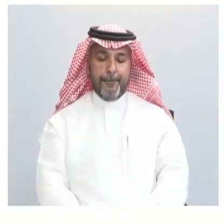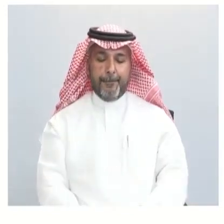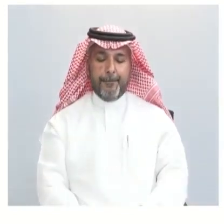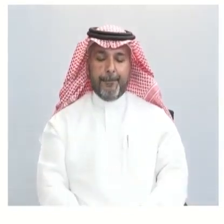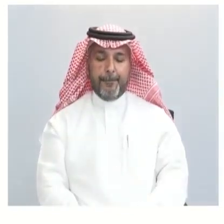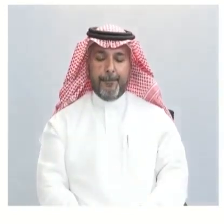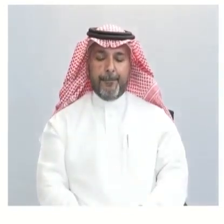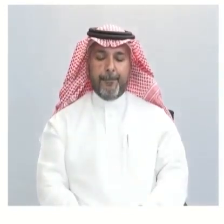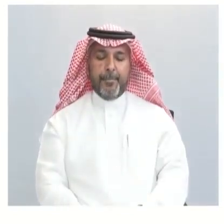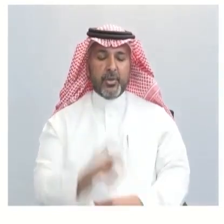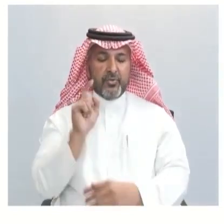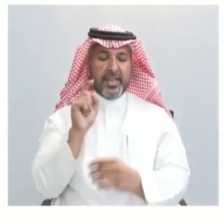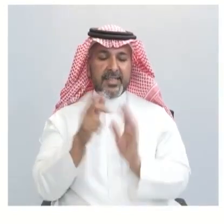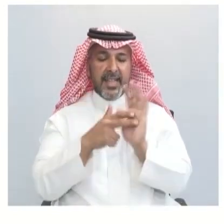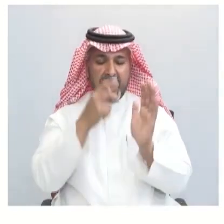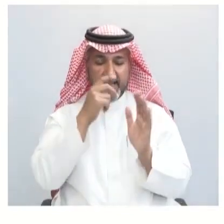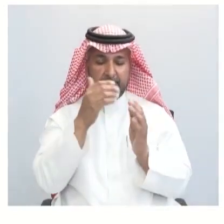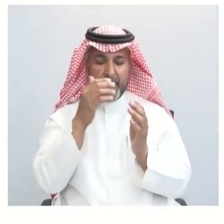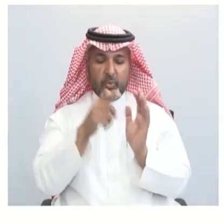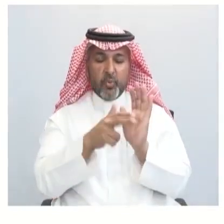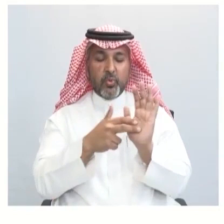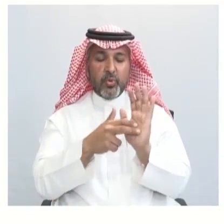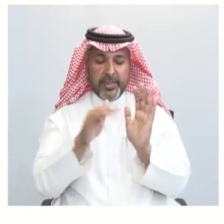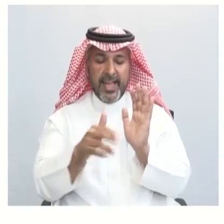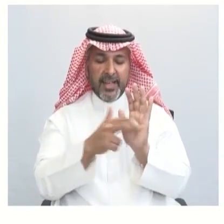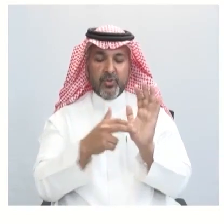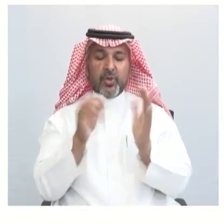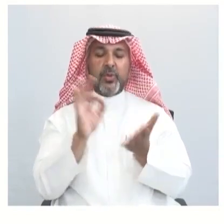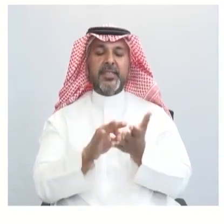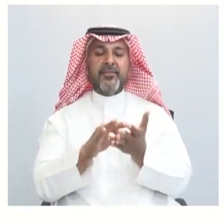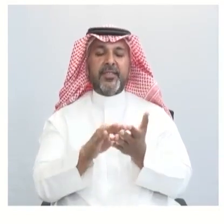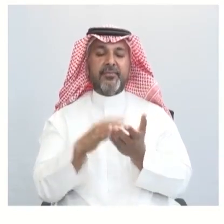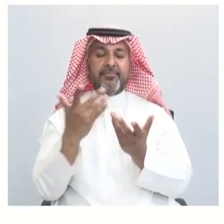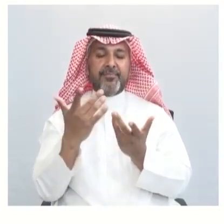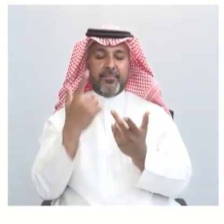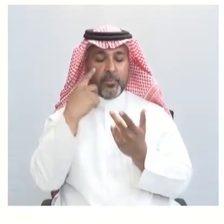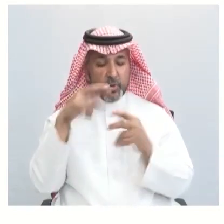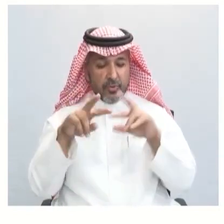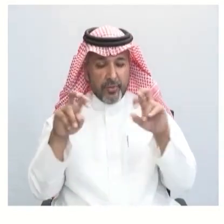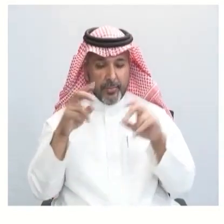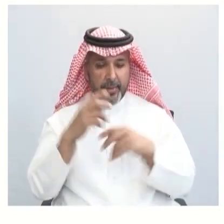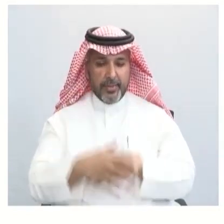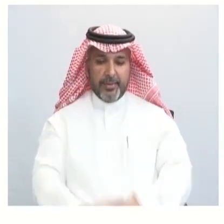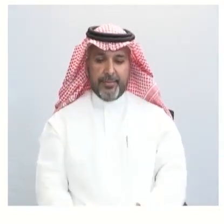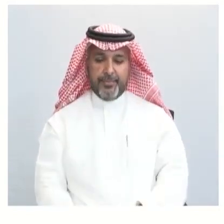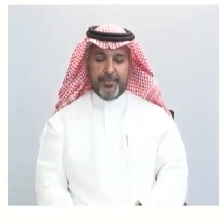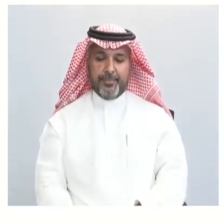يكون عندها المقام يساوي